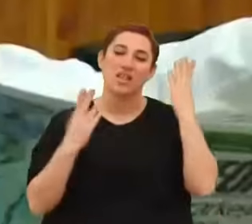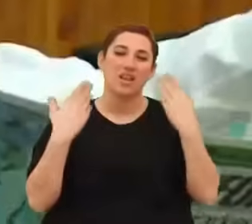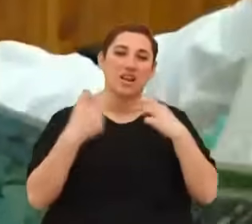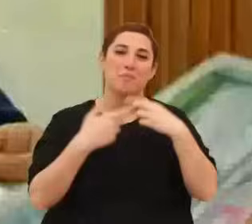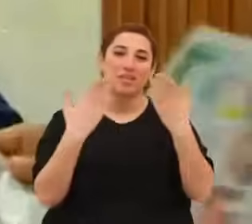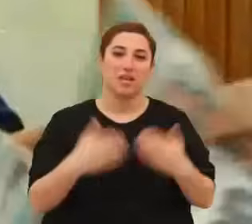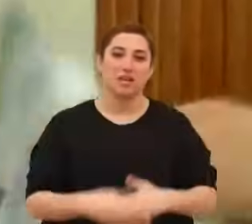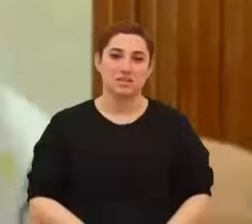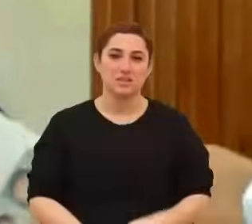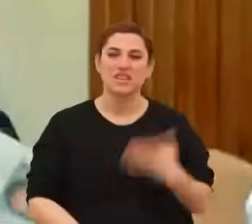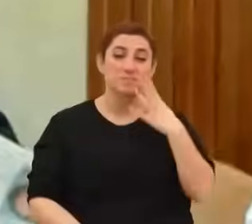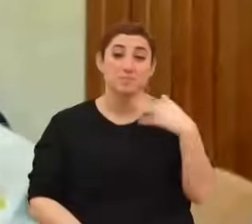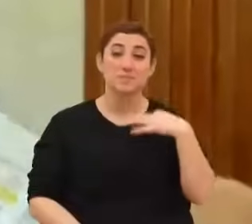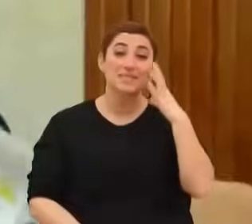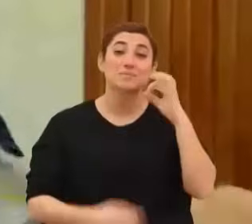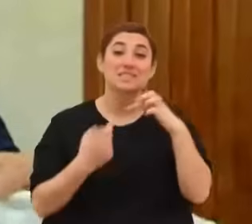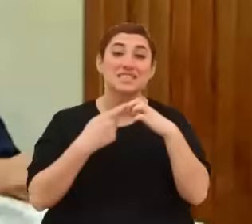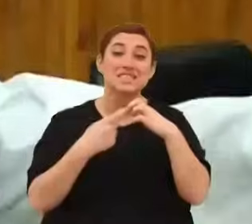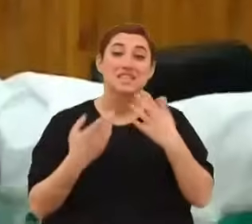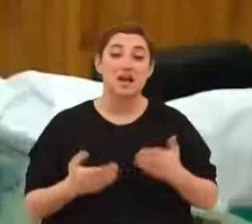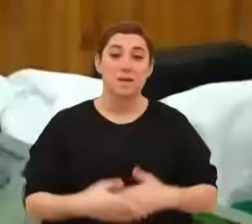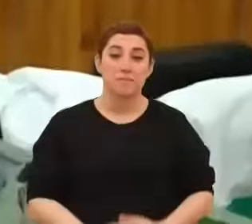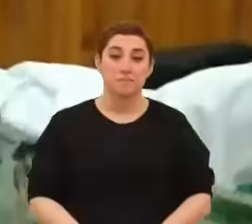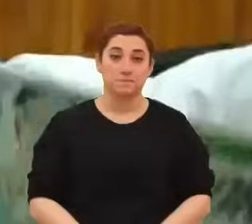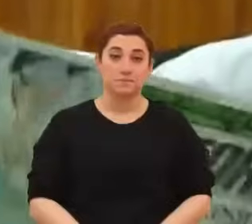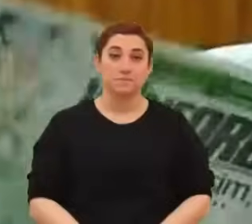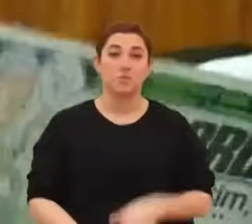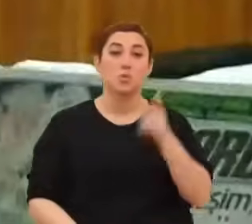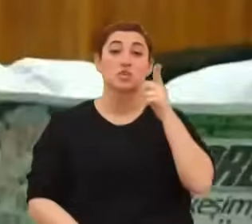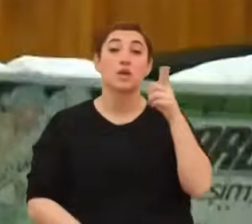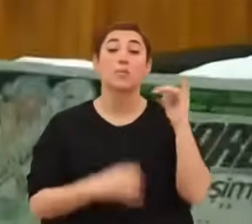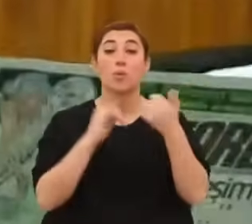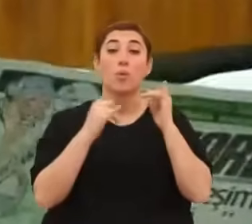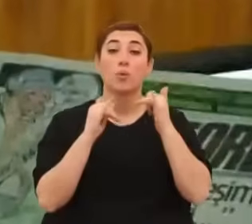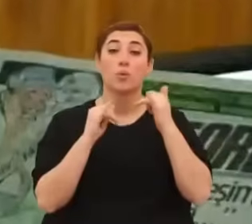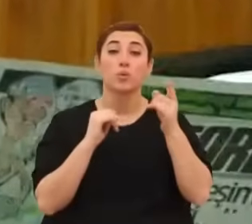Ha? Bizim Rıza. Ha. O şeyde oynuyor.